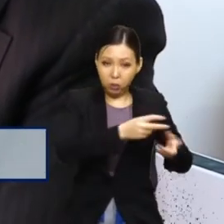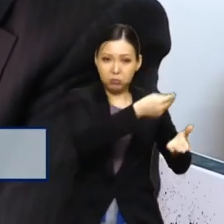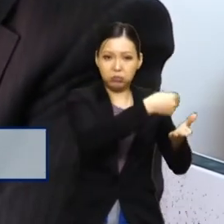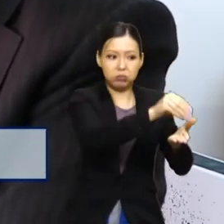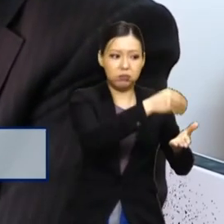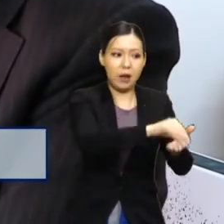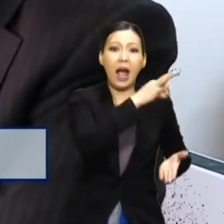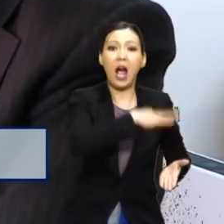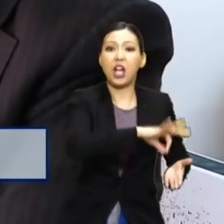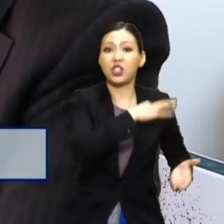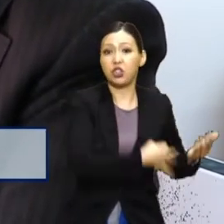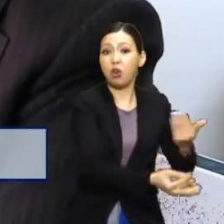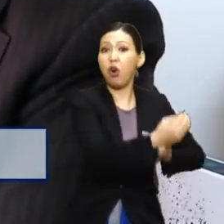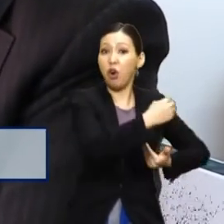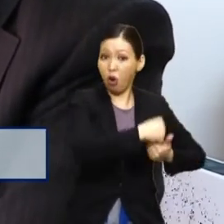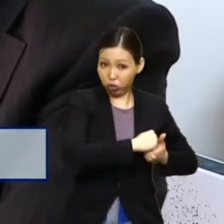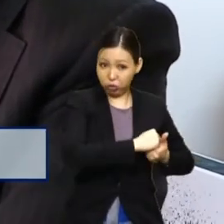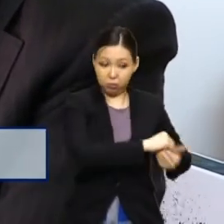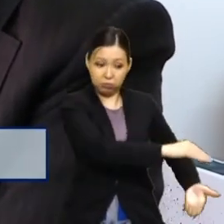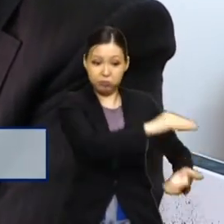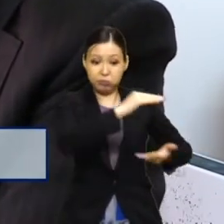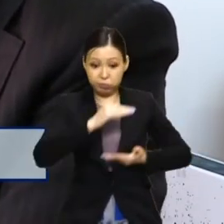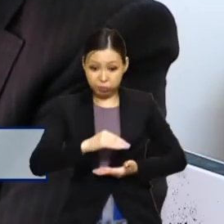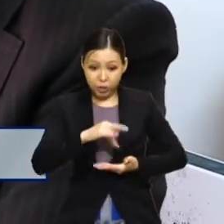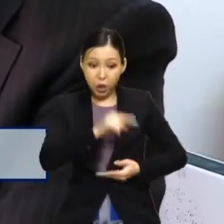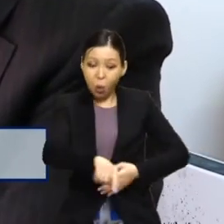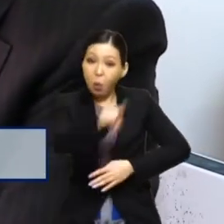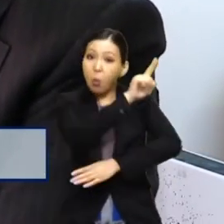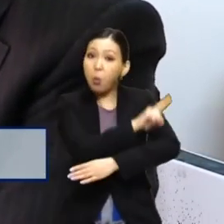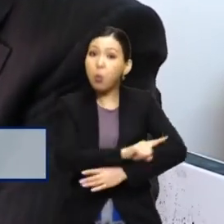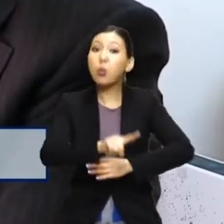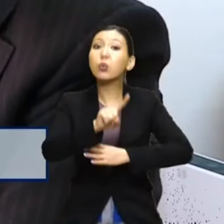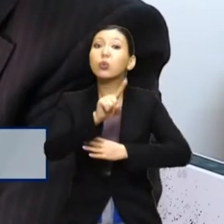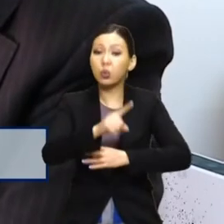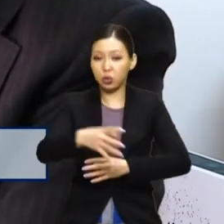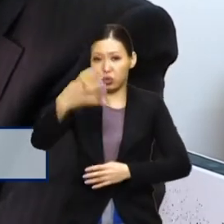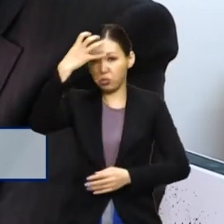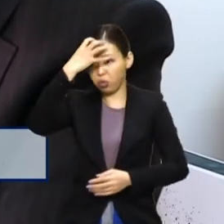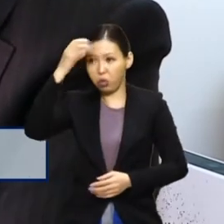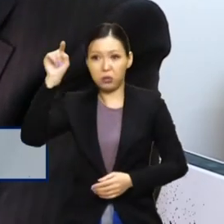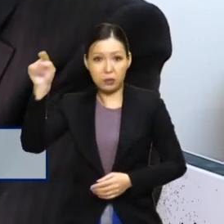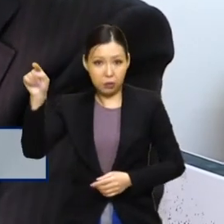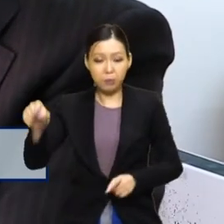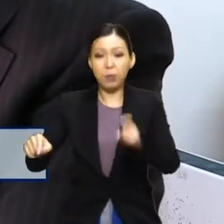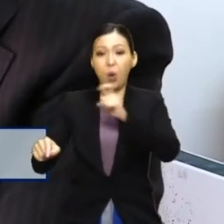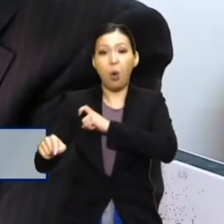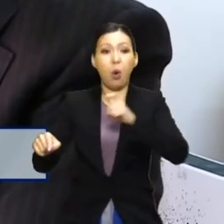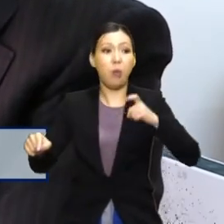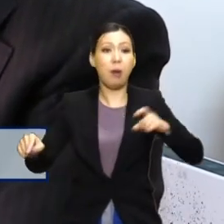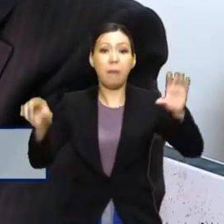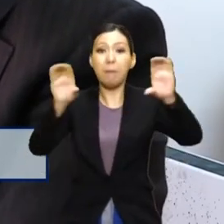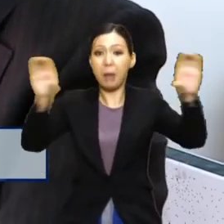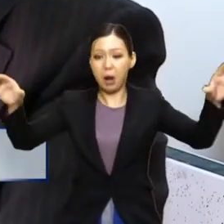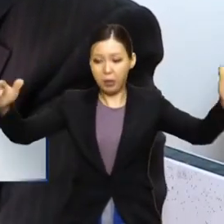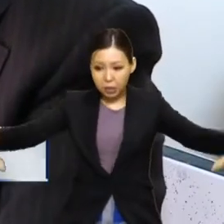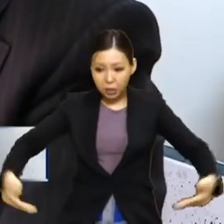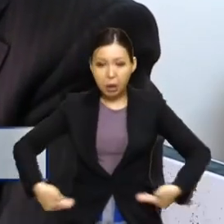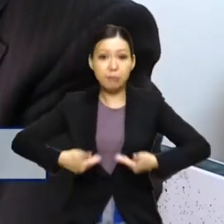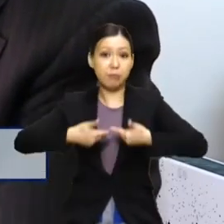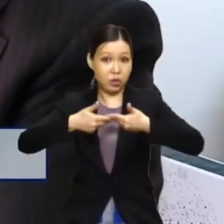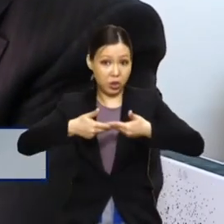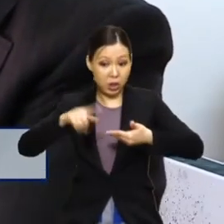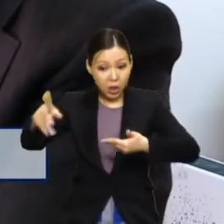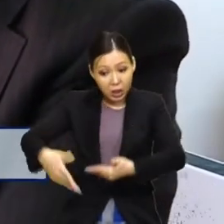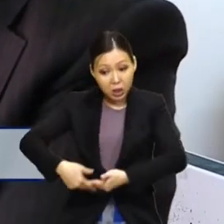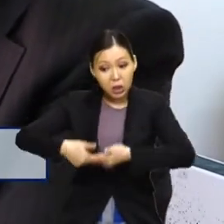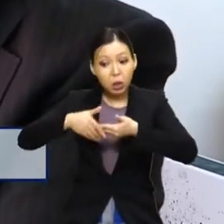тэр үйлдвэрлүүлэгчдгээ нэвтрүүлсэн одоо үр дүнгээрээ төрөөс болон хувийн хөвчлөөс дэмждэг авдаг авдаг. Тэр